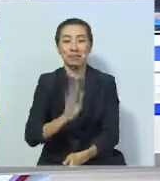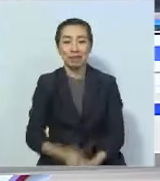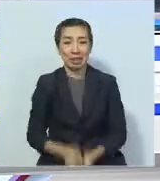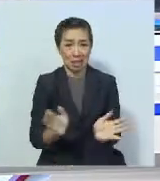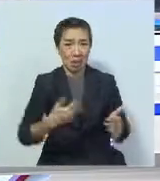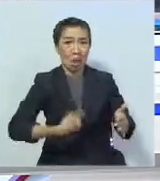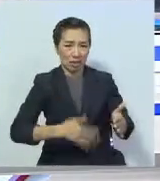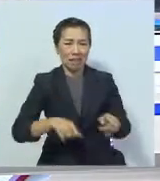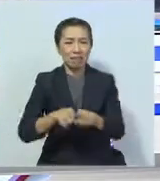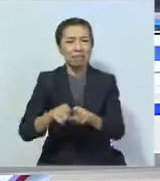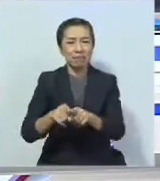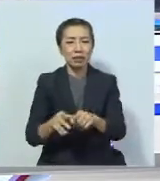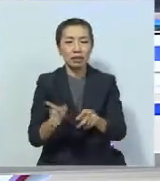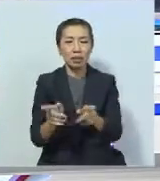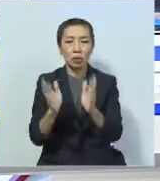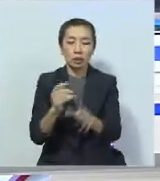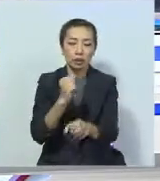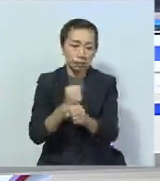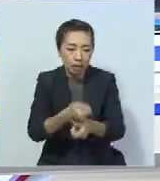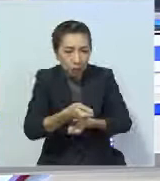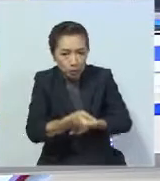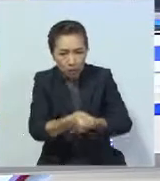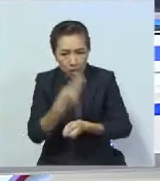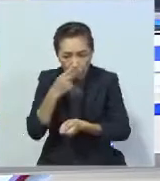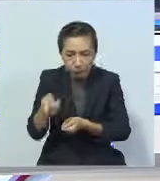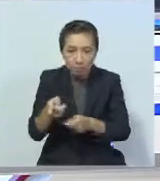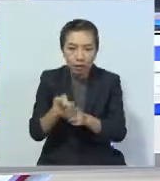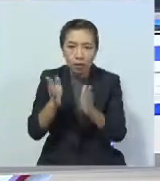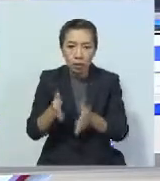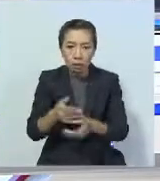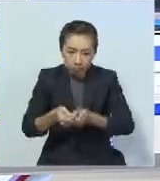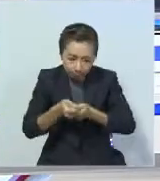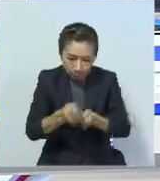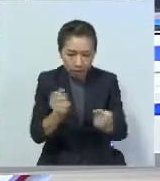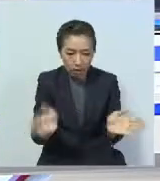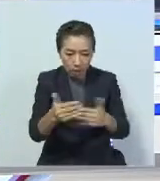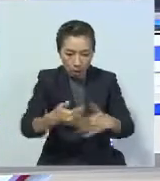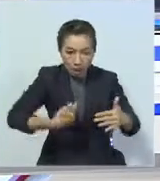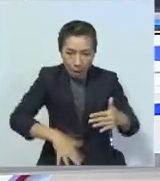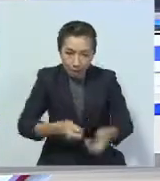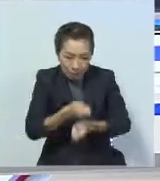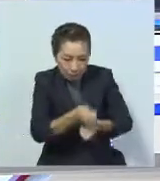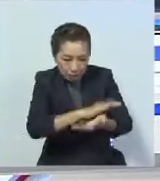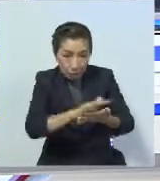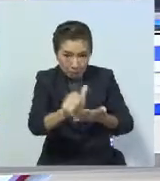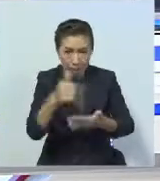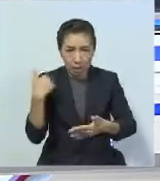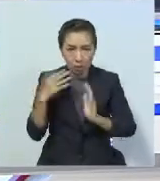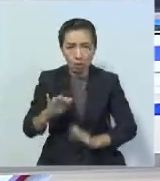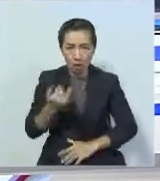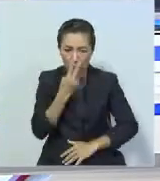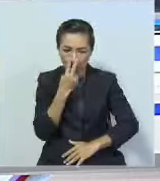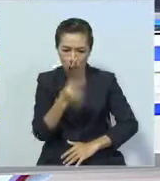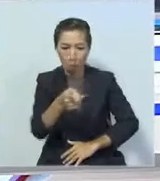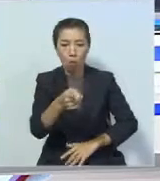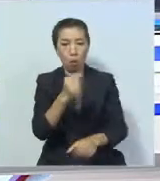คือห้องน้ำสาธารณะแน่นอนคนที่เขาทำความสะอาดเราจะเห็นเลยว่าความตั้งใจของเขาเนี่ยตั้งใจทำมากๆบางที่บางคนเนี่ยเราไ